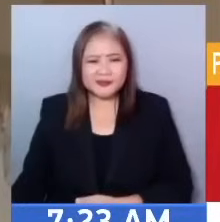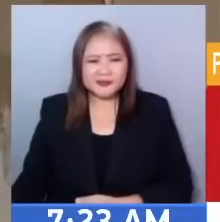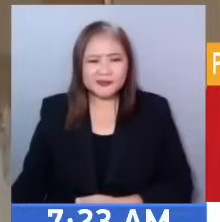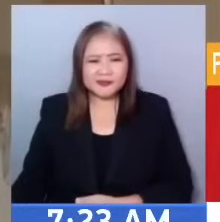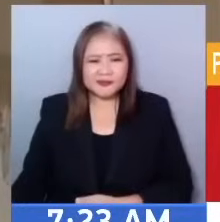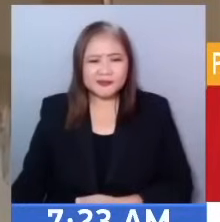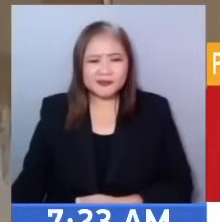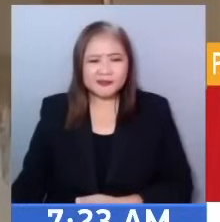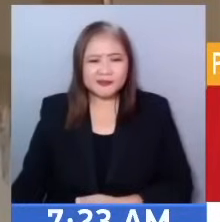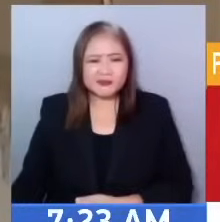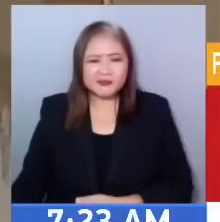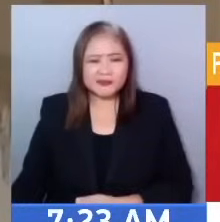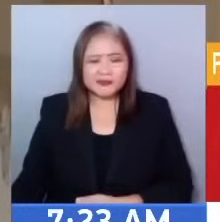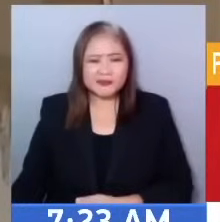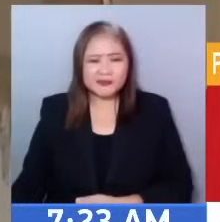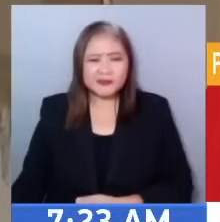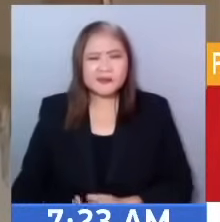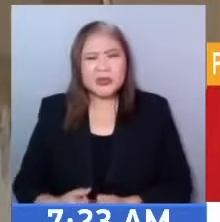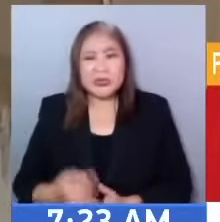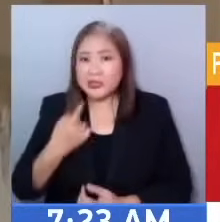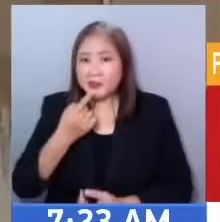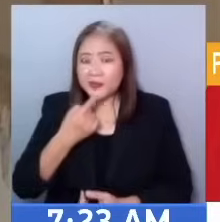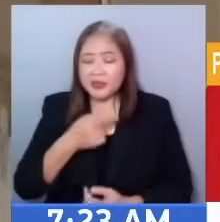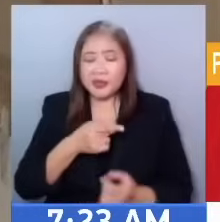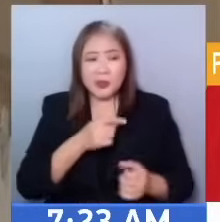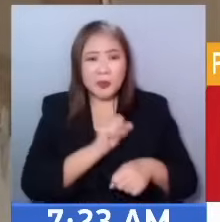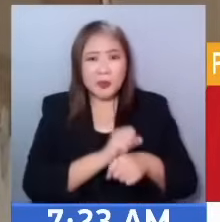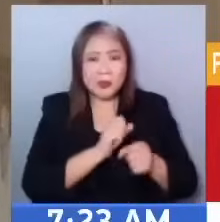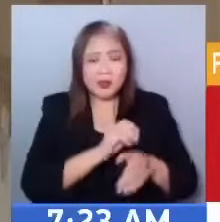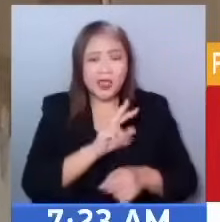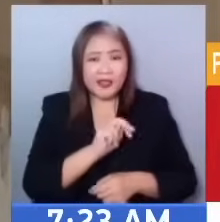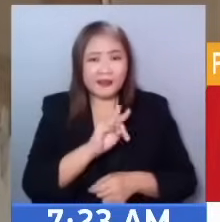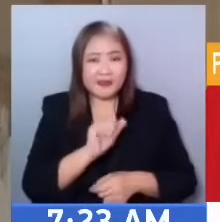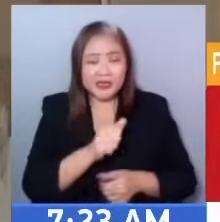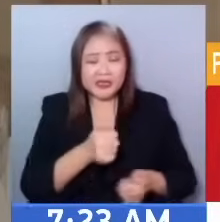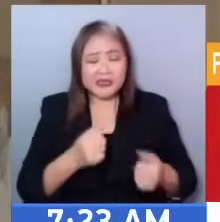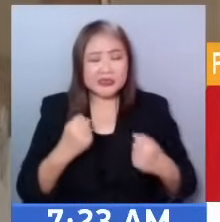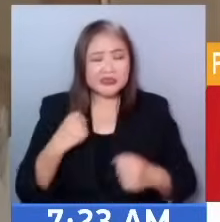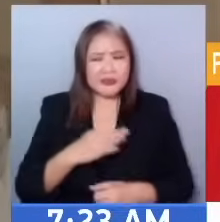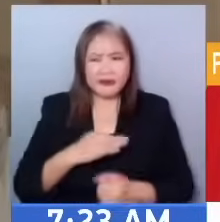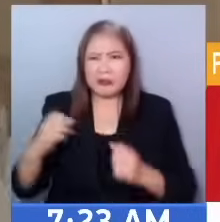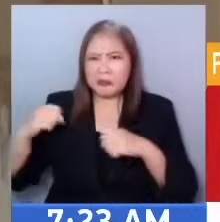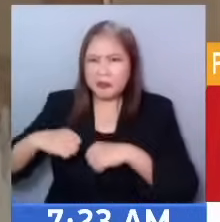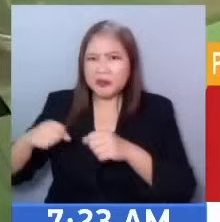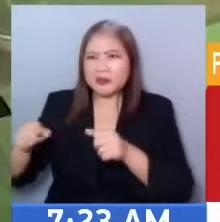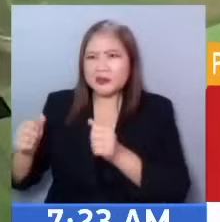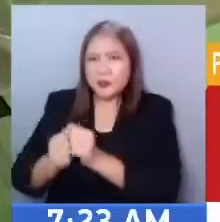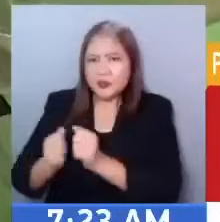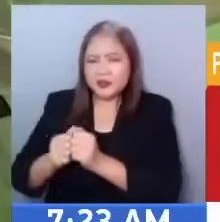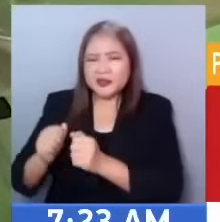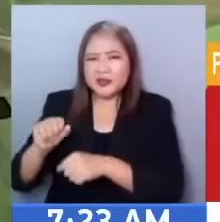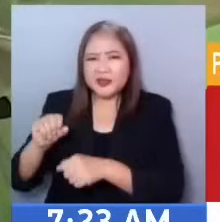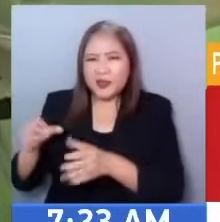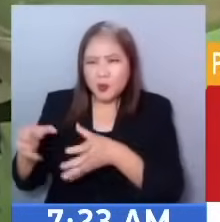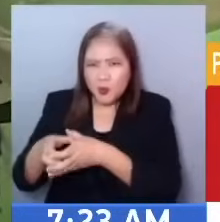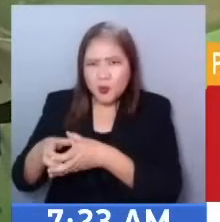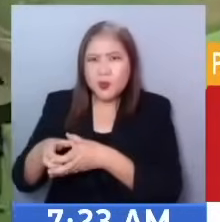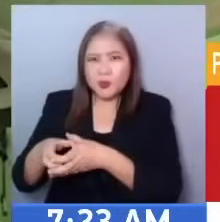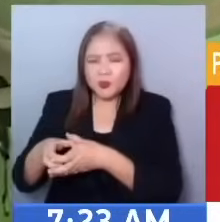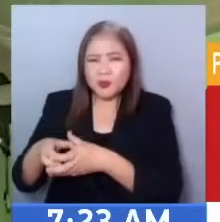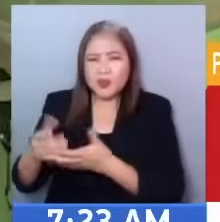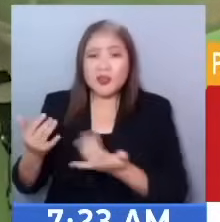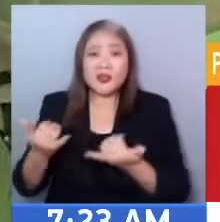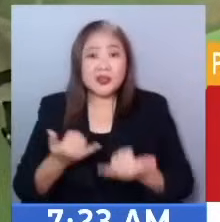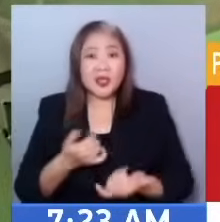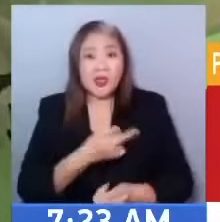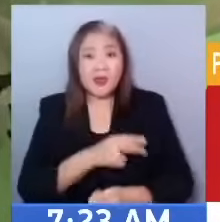Pero kasabwat sila ng cartel noon eh. Mm-hmm. Ngayon, katulad ngayon, may power sila na bumili sa farmer, hindi sila